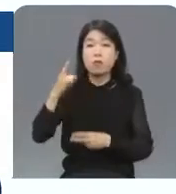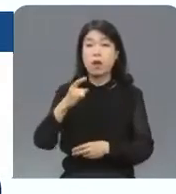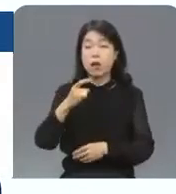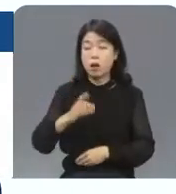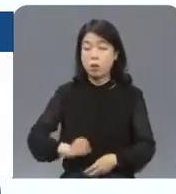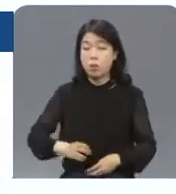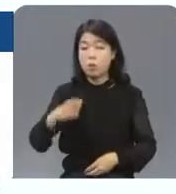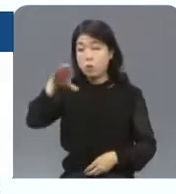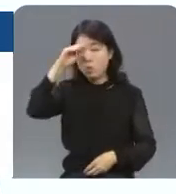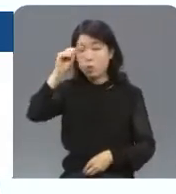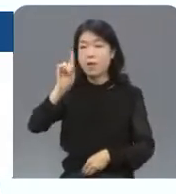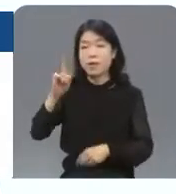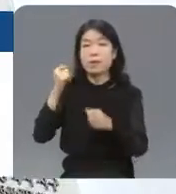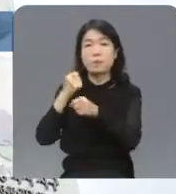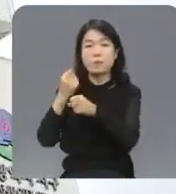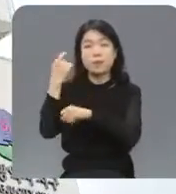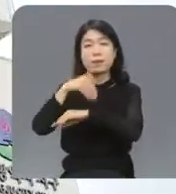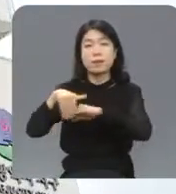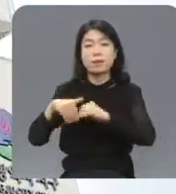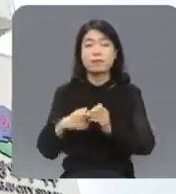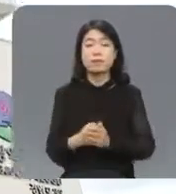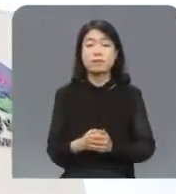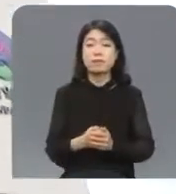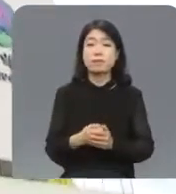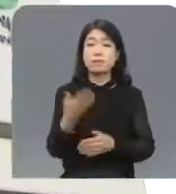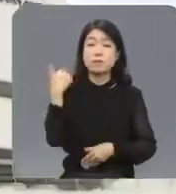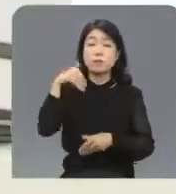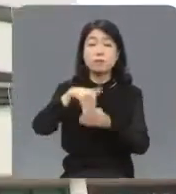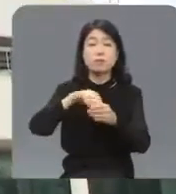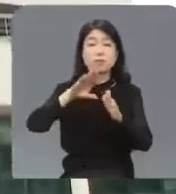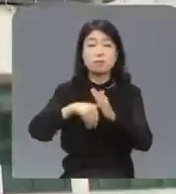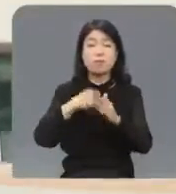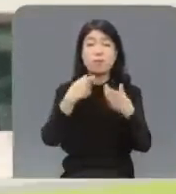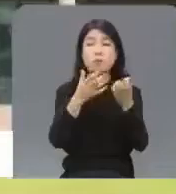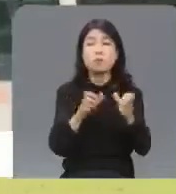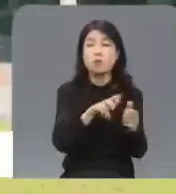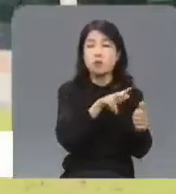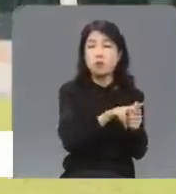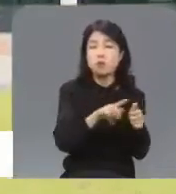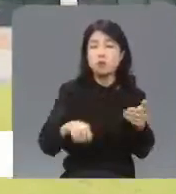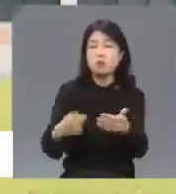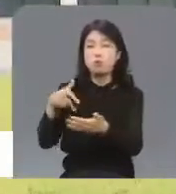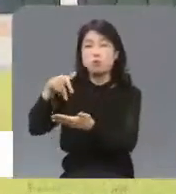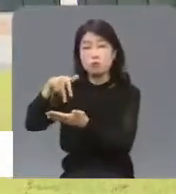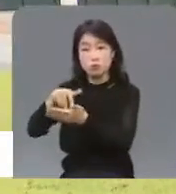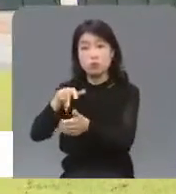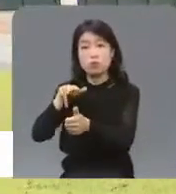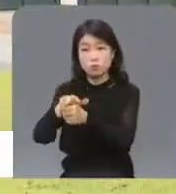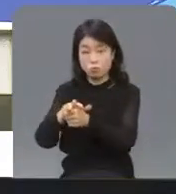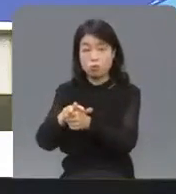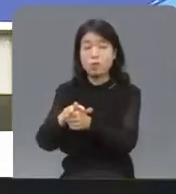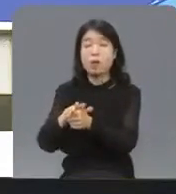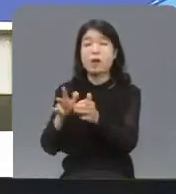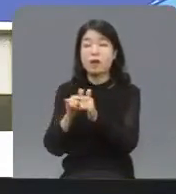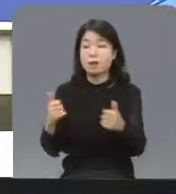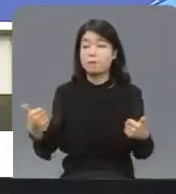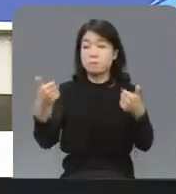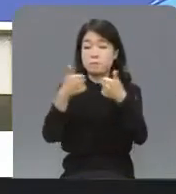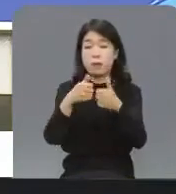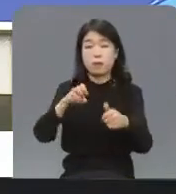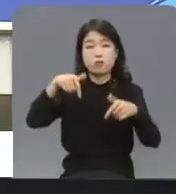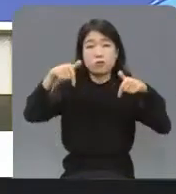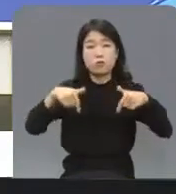K-통합복지 모델을 하나 만들려고 합니다. 지난 선거에서도 민주당 후보와 무소속 현직 청장이 맞붙었던